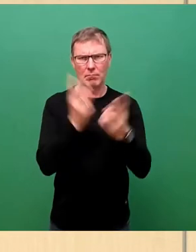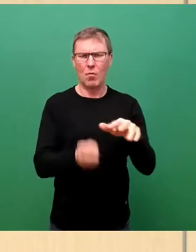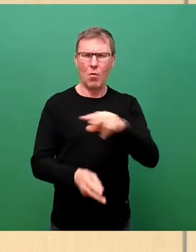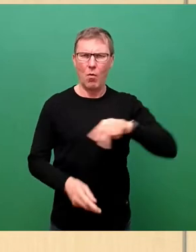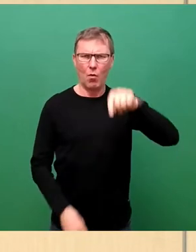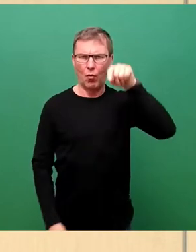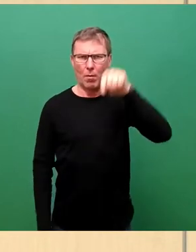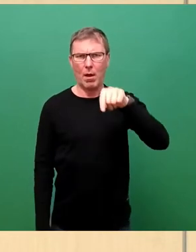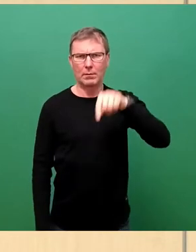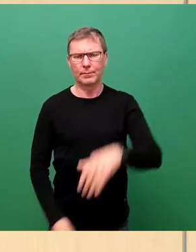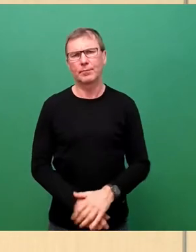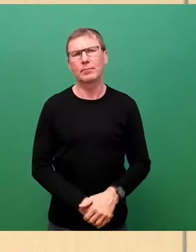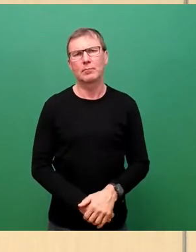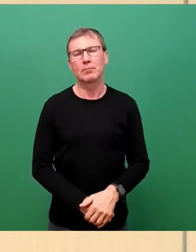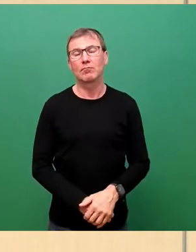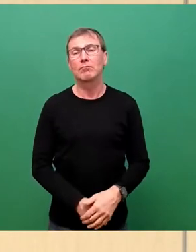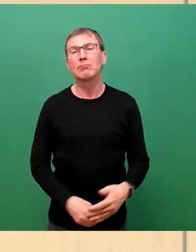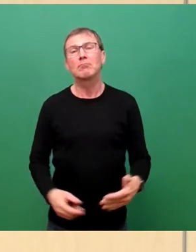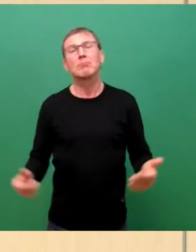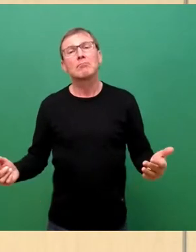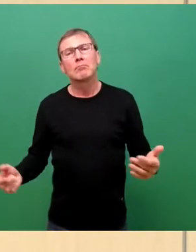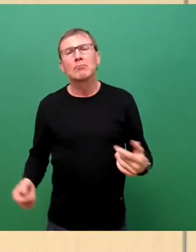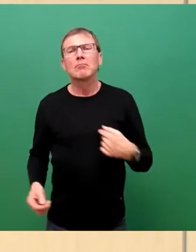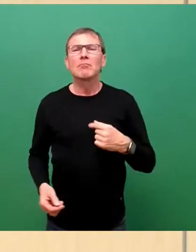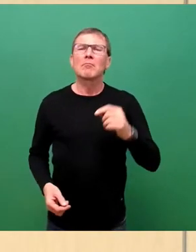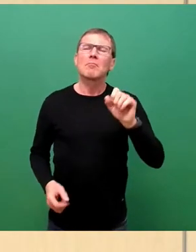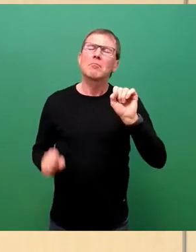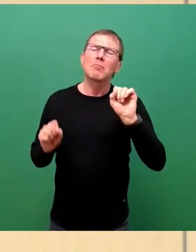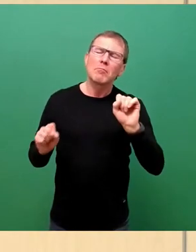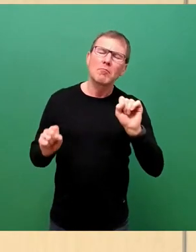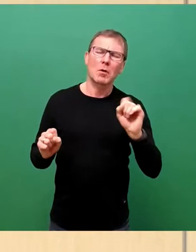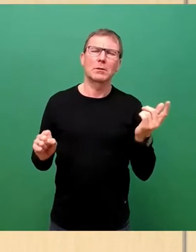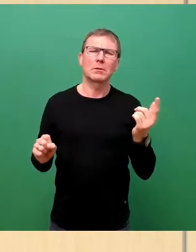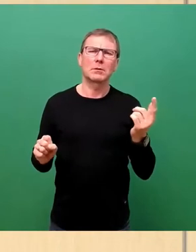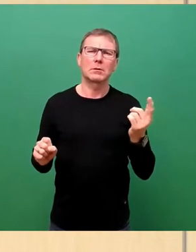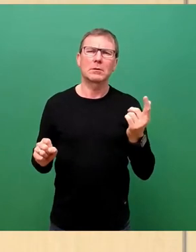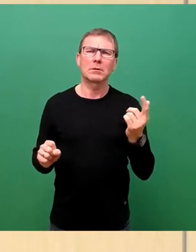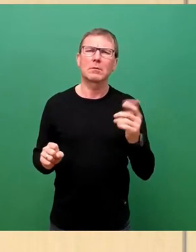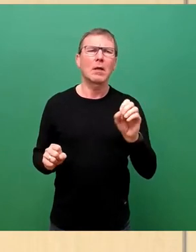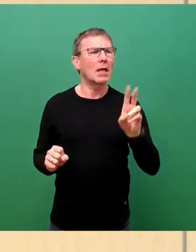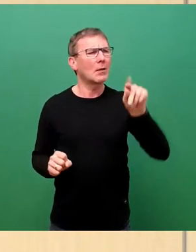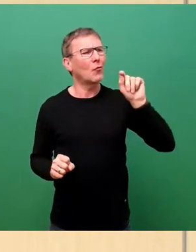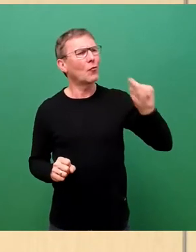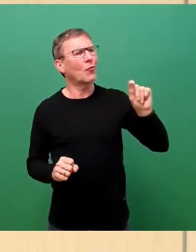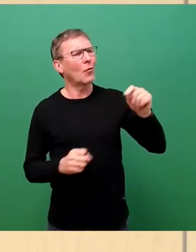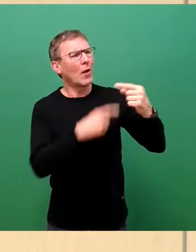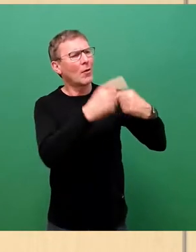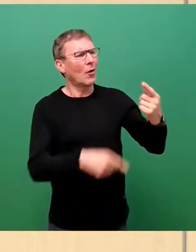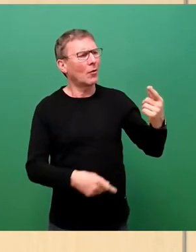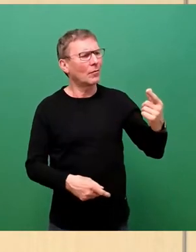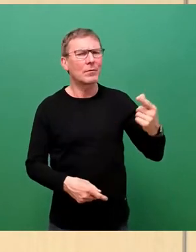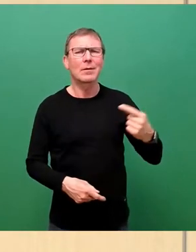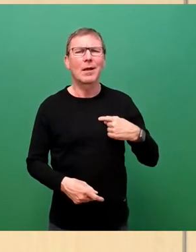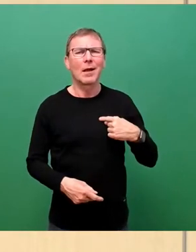Und wir mögen das ein oder andere Mal mit dem, was in der EU passiert, nicht einverstanden